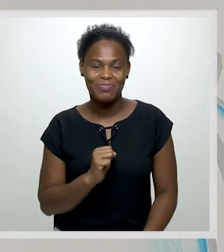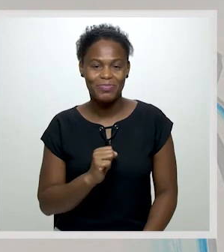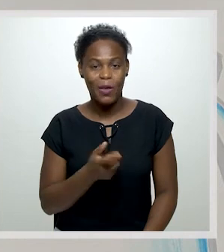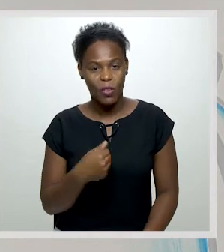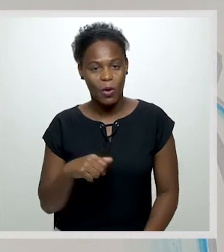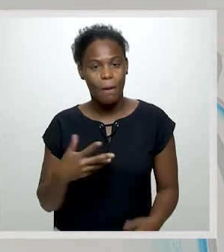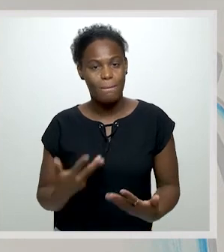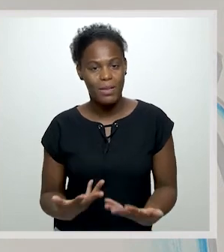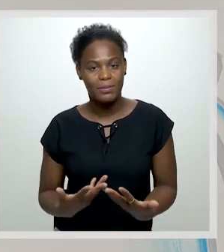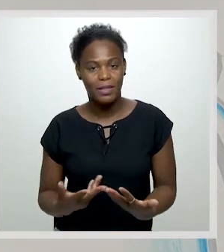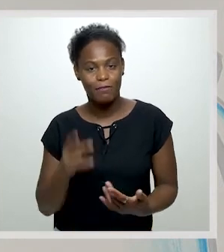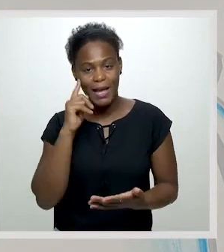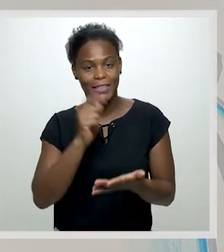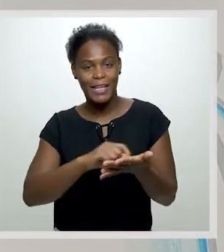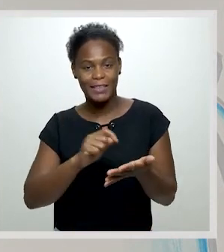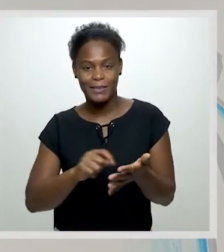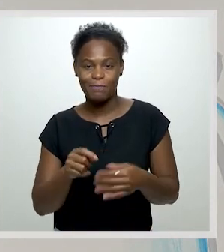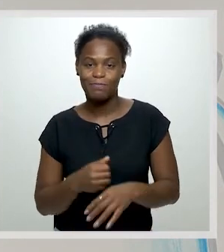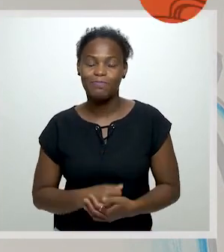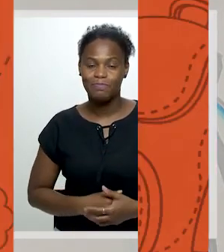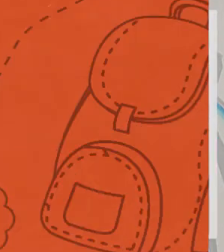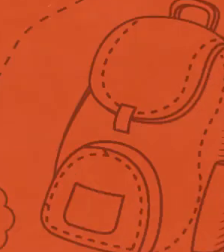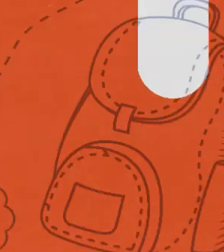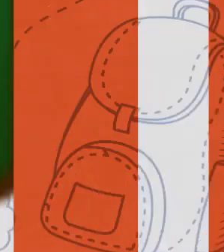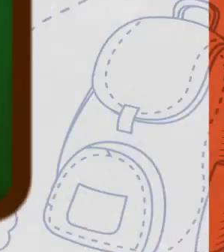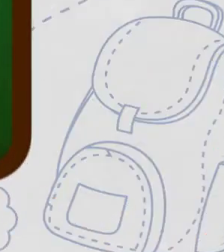Pour cela, on va passer à des exercices.